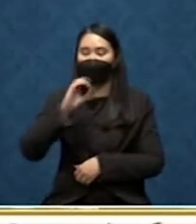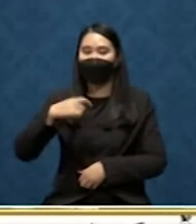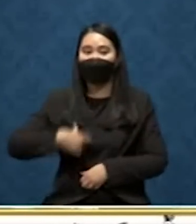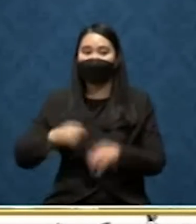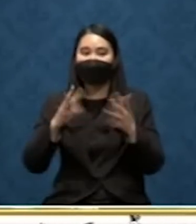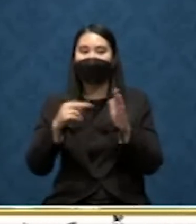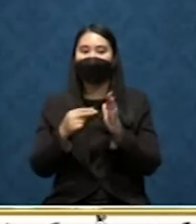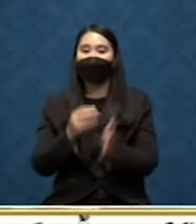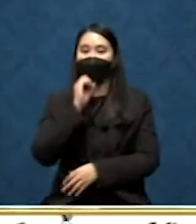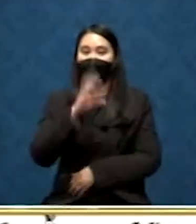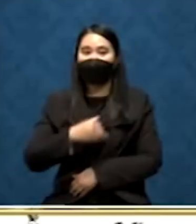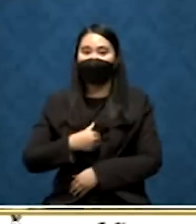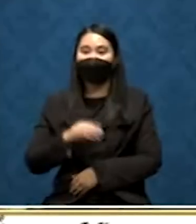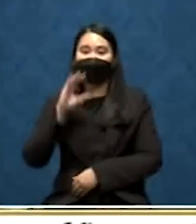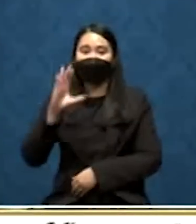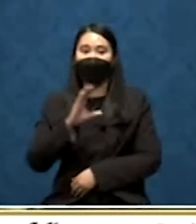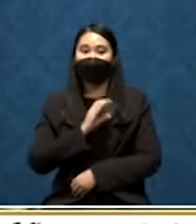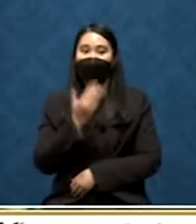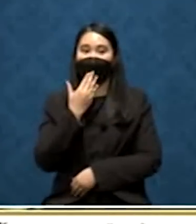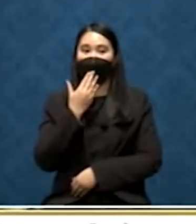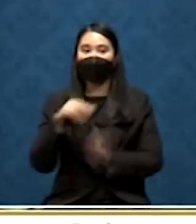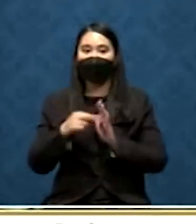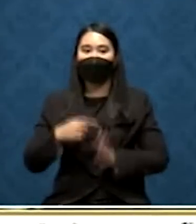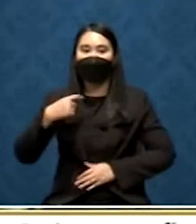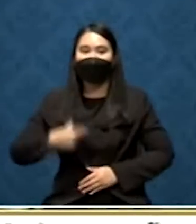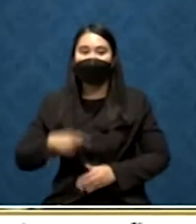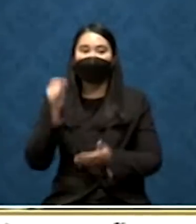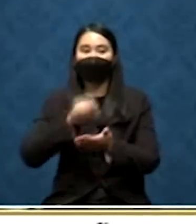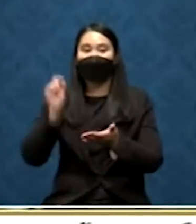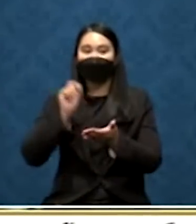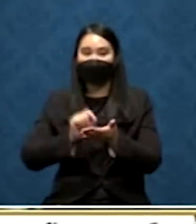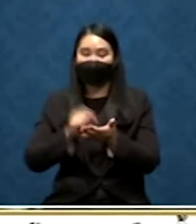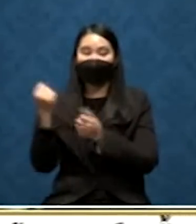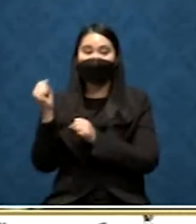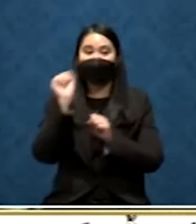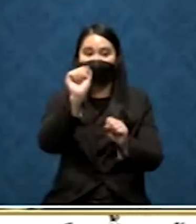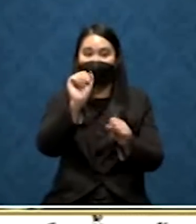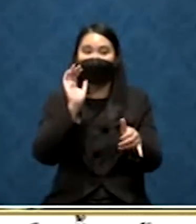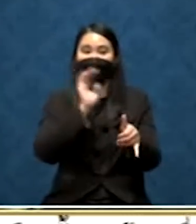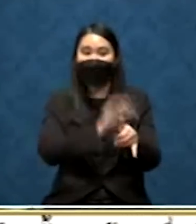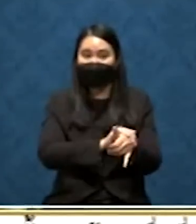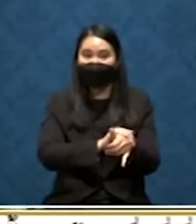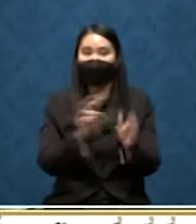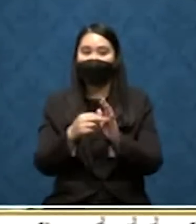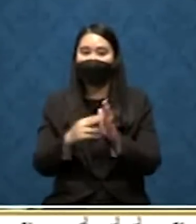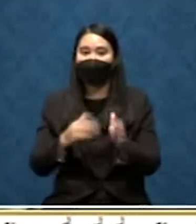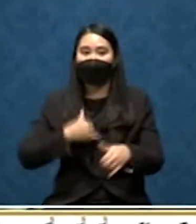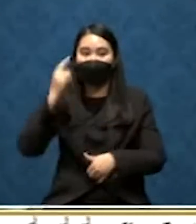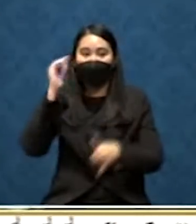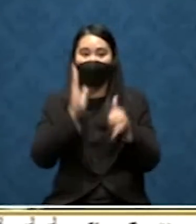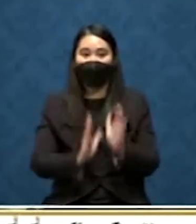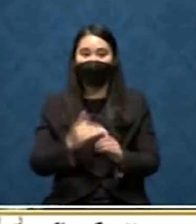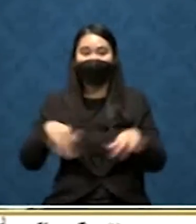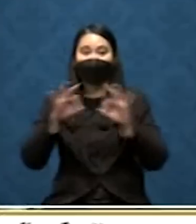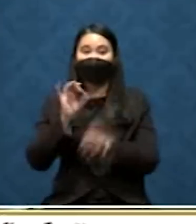คือจะบอกว่าตำรวจปกปิดสารทำให้สารเผรอเซ็นอนุมัติหมายจับไปเพราะไม่รู้วาเป็บุคคลสำคัญ